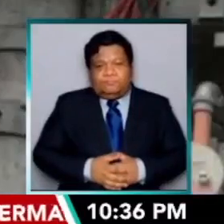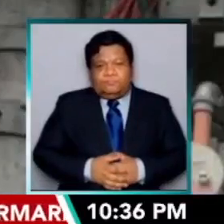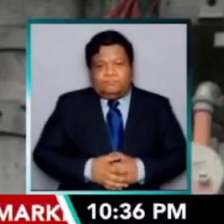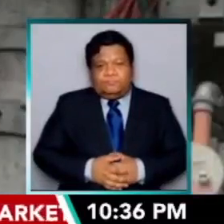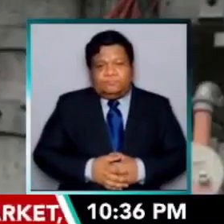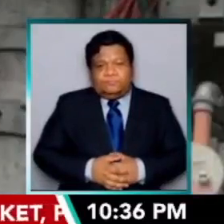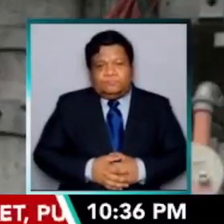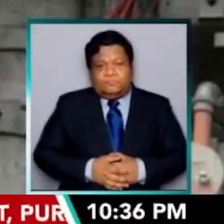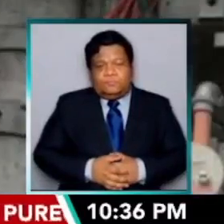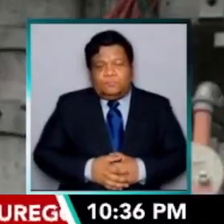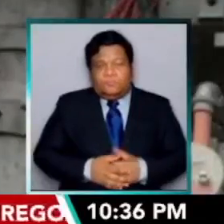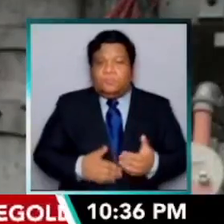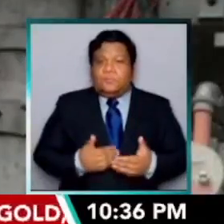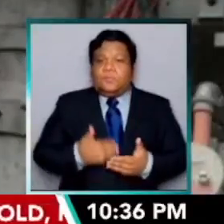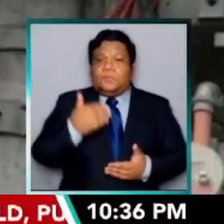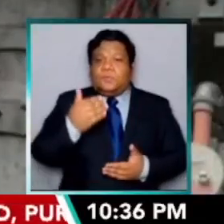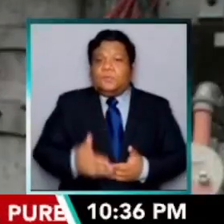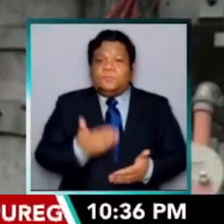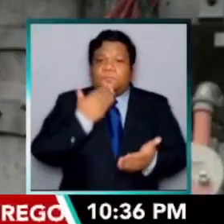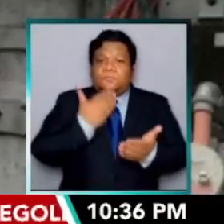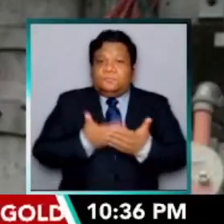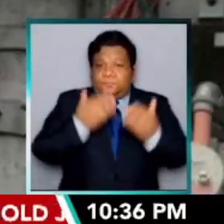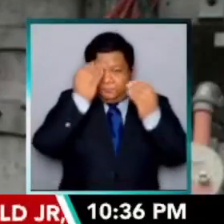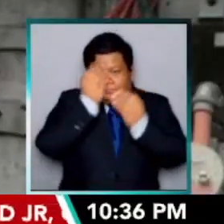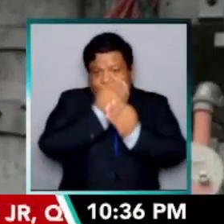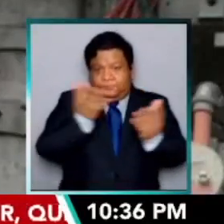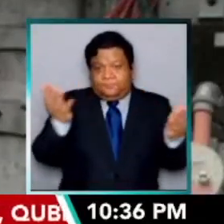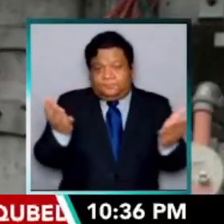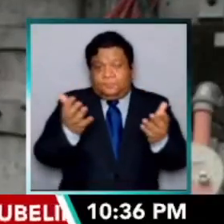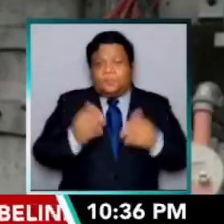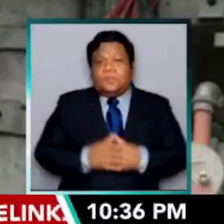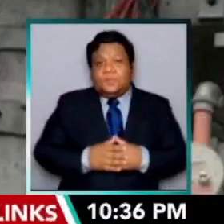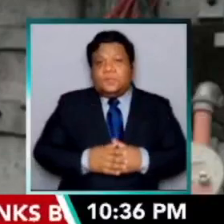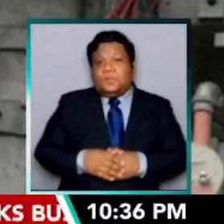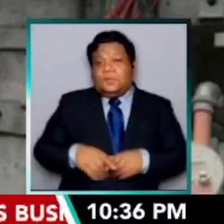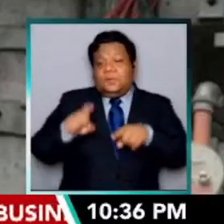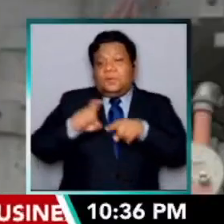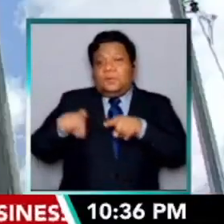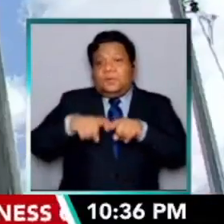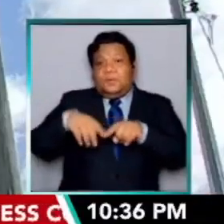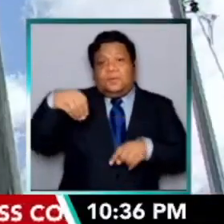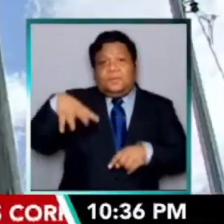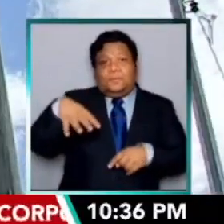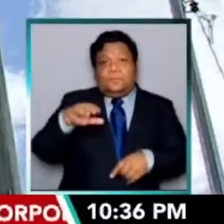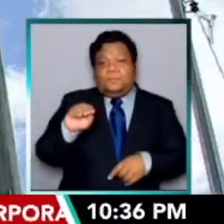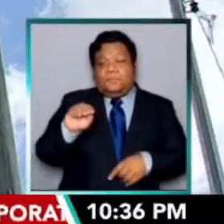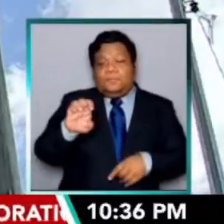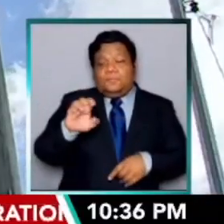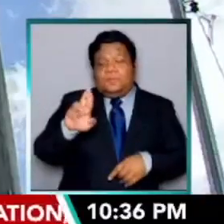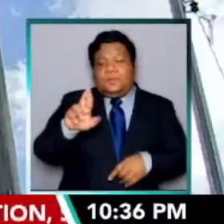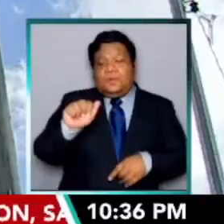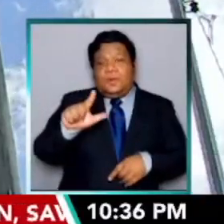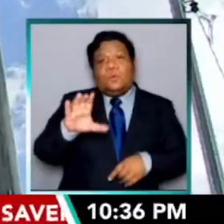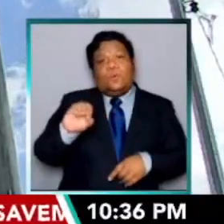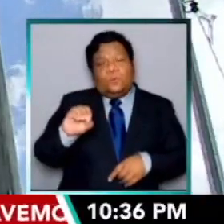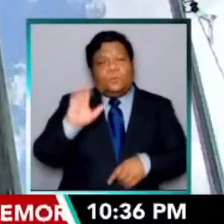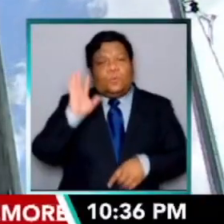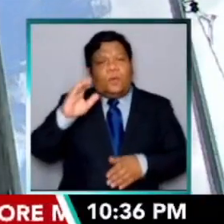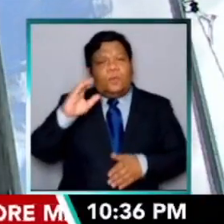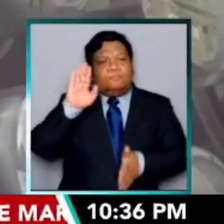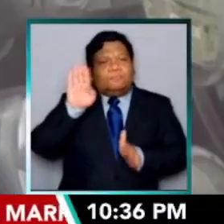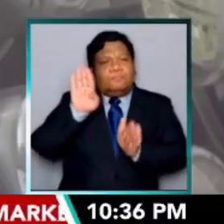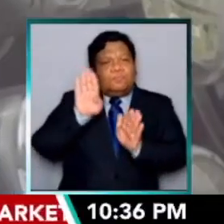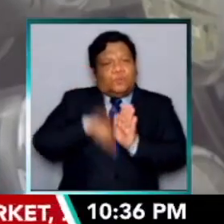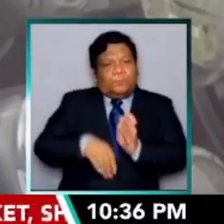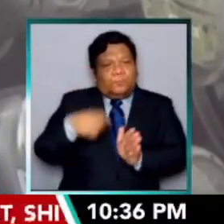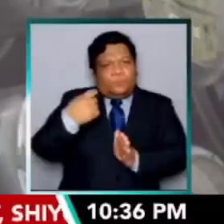Good news naman mga kapuso, may bawas singil ang Meralco ngayong buwan. Bababa ng 0.073 centavos kada kilowatt